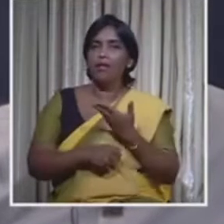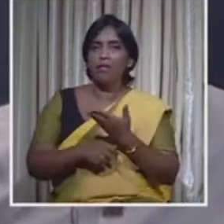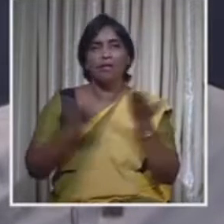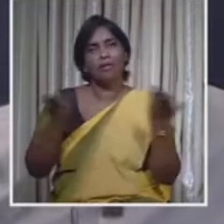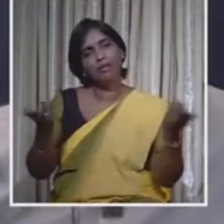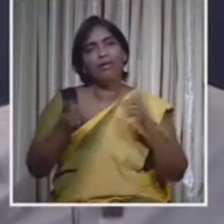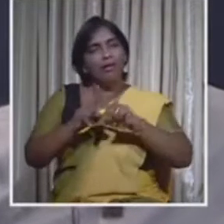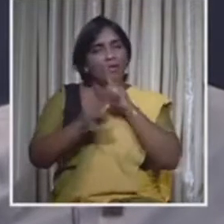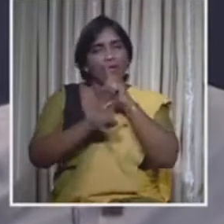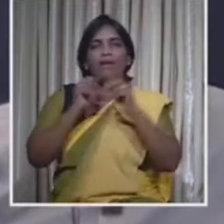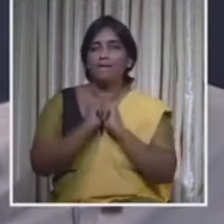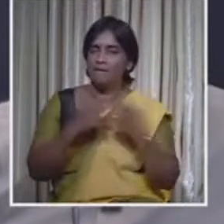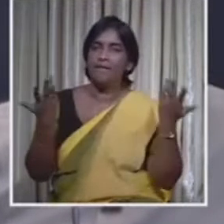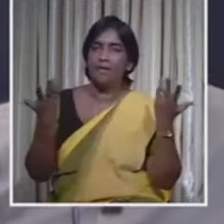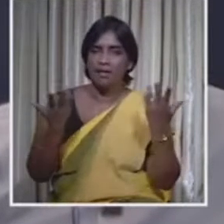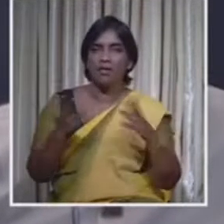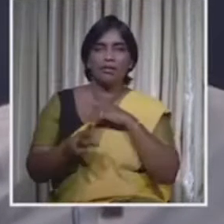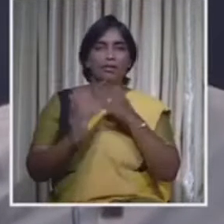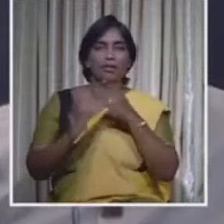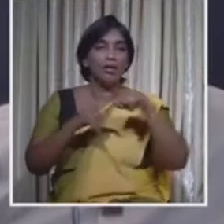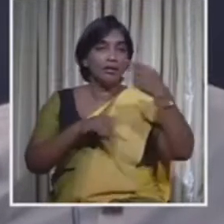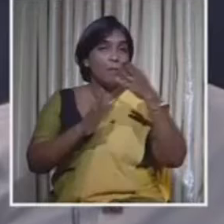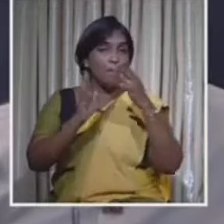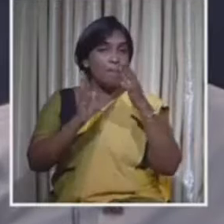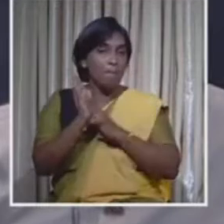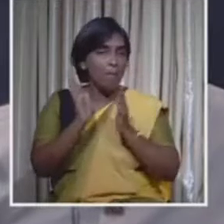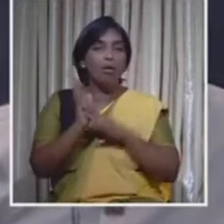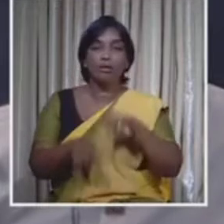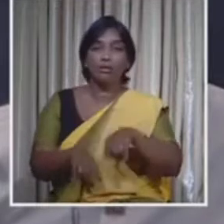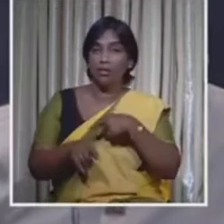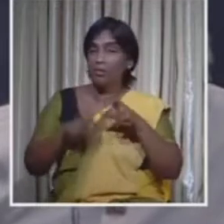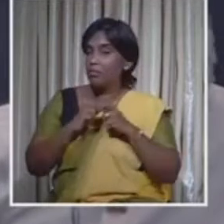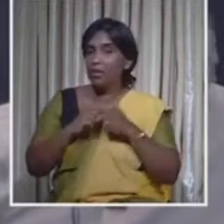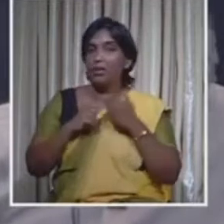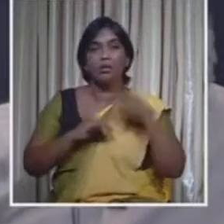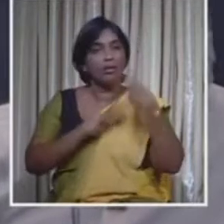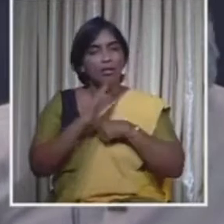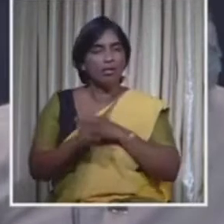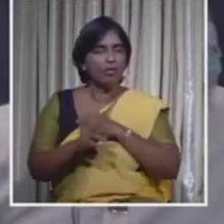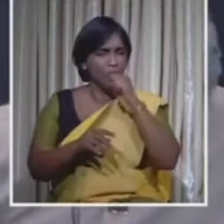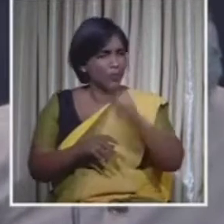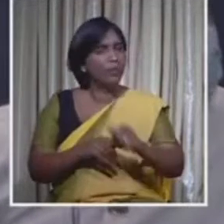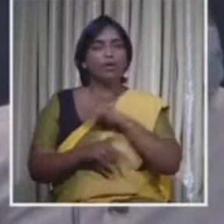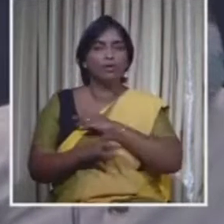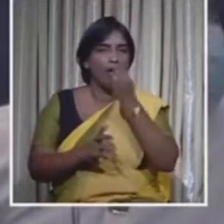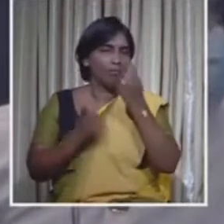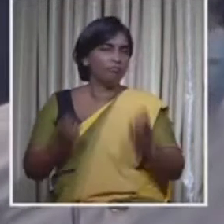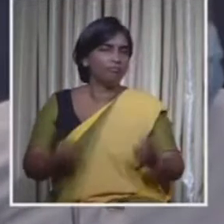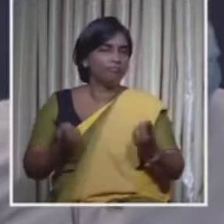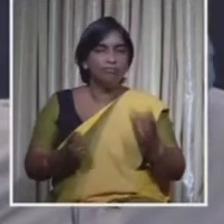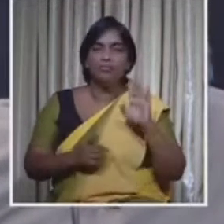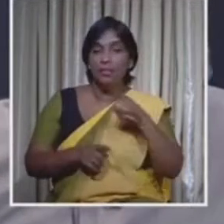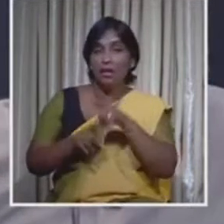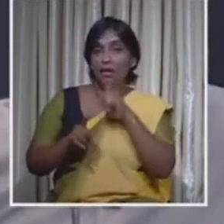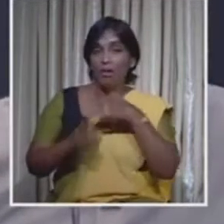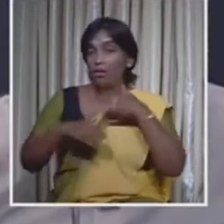ඉතින් තව මේවා ගැන කතා කරන්න එපා ජන මාර්තු වෙනකොට මේ ඇතිවිලා තියෙන තත්ත්වෙත් එක්ක රටේ අනියත වශයෙන් මාහාර හිඟයක් ඇති වෙනවා